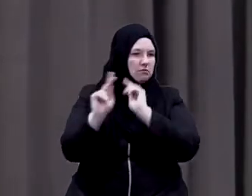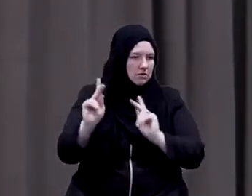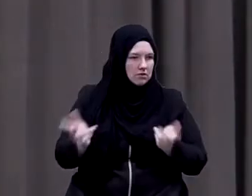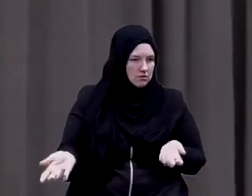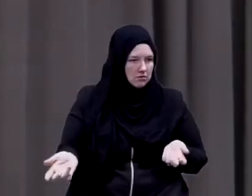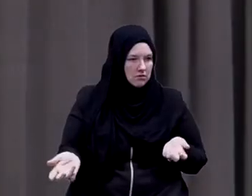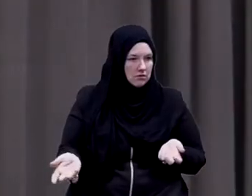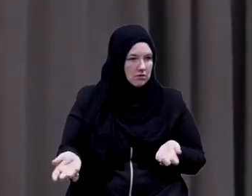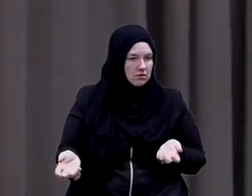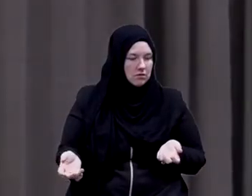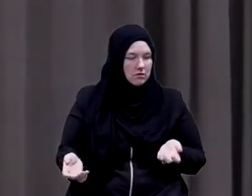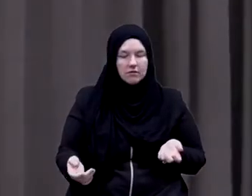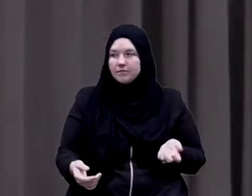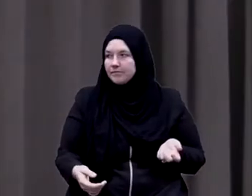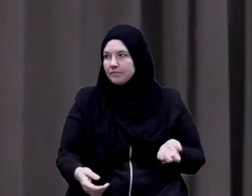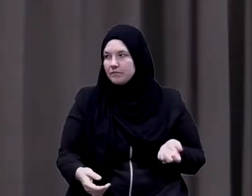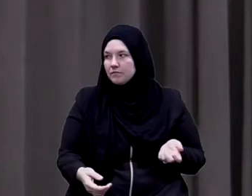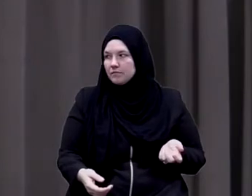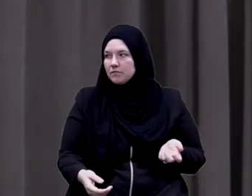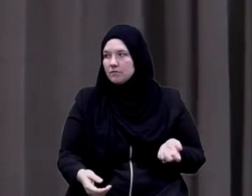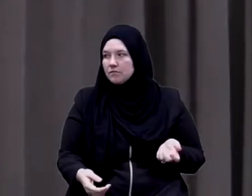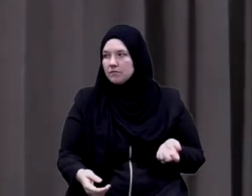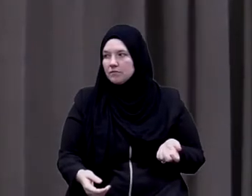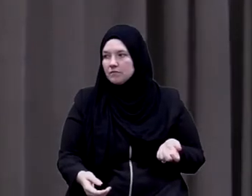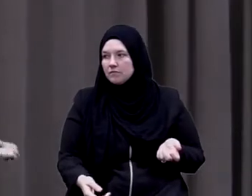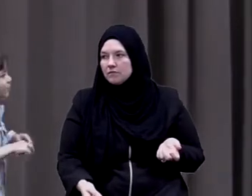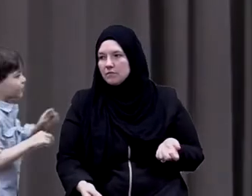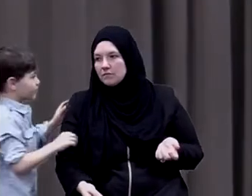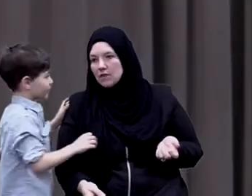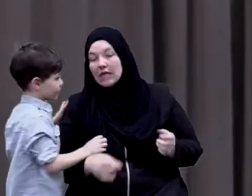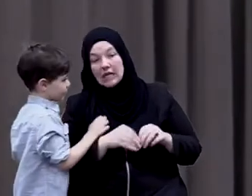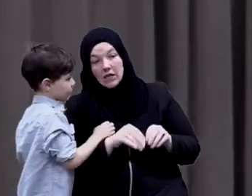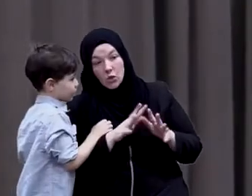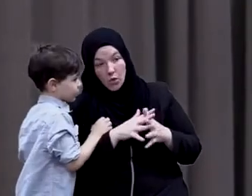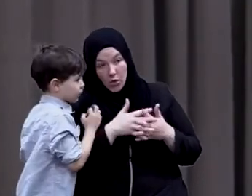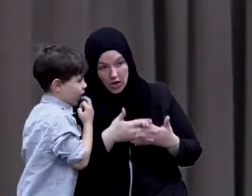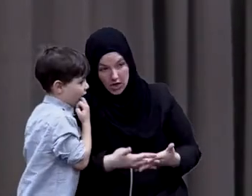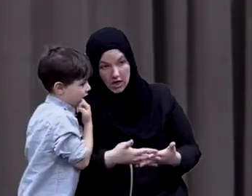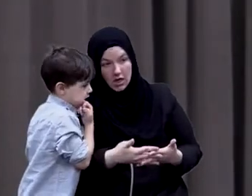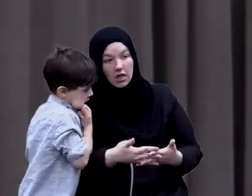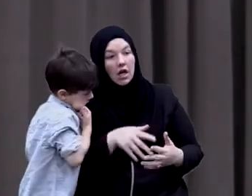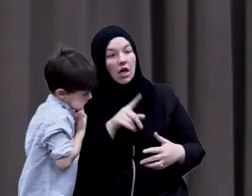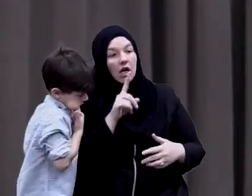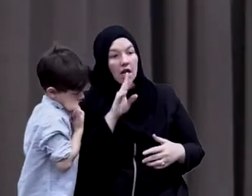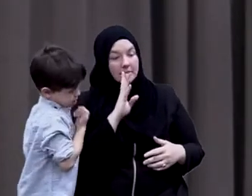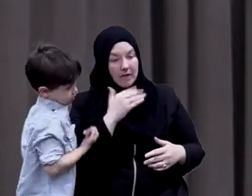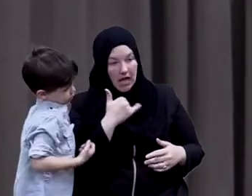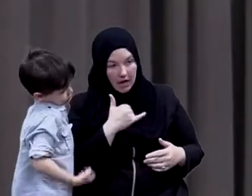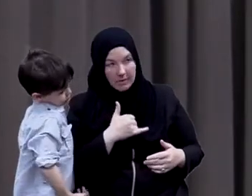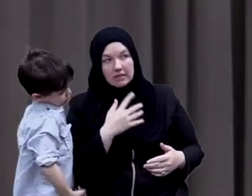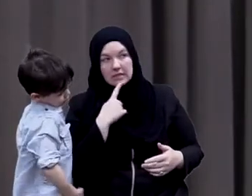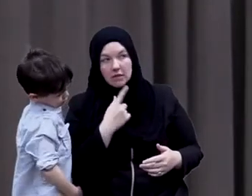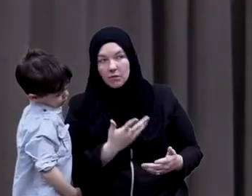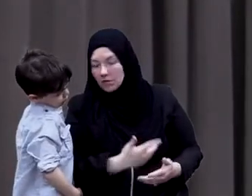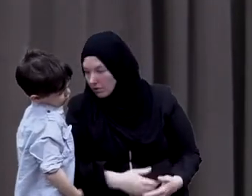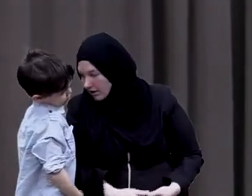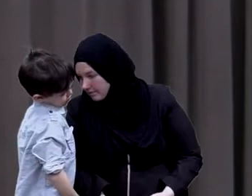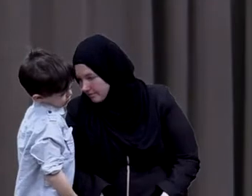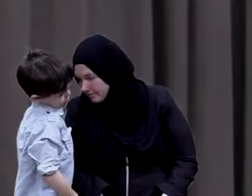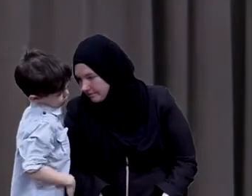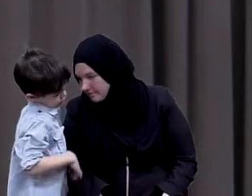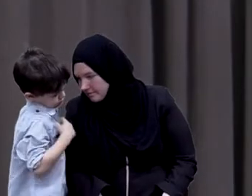Because in the Quran, Allah subhanahu wa ta'ala says, قُلْ إِنَّ الْخَاسِرِينَ الَّذِينَ